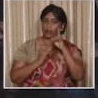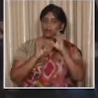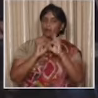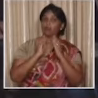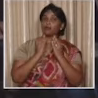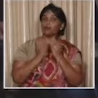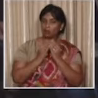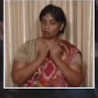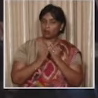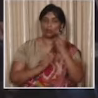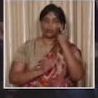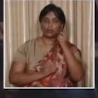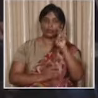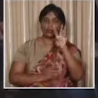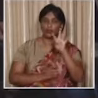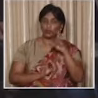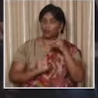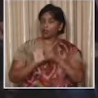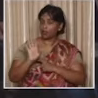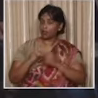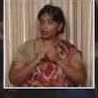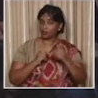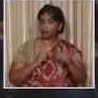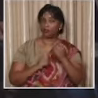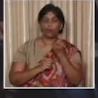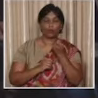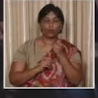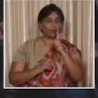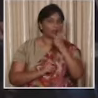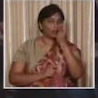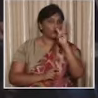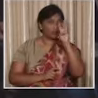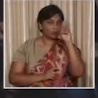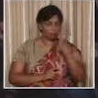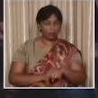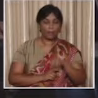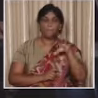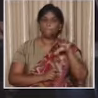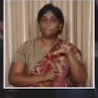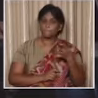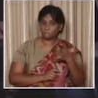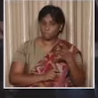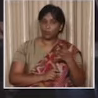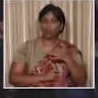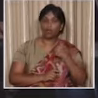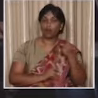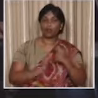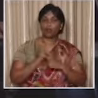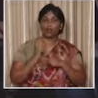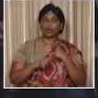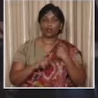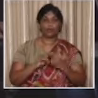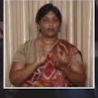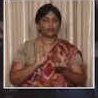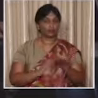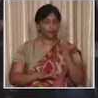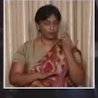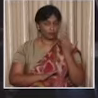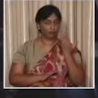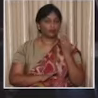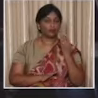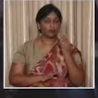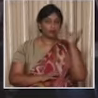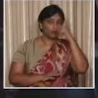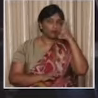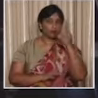එක පවුලක් මත 2024 අවුරුද්දේ රුපියල් 13500ක අලුත් බදු බරක් එන